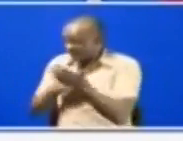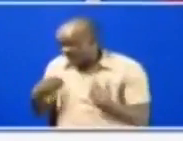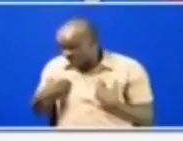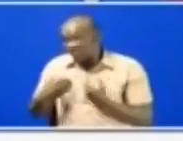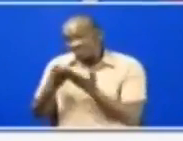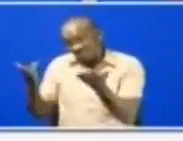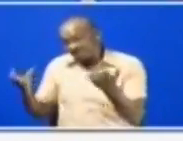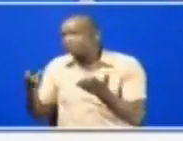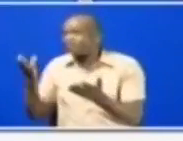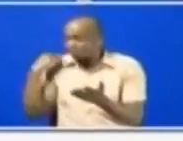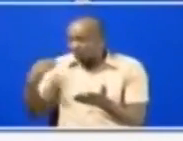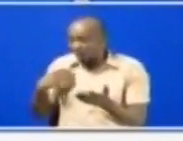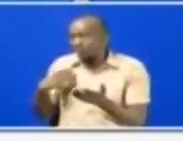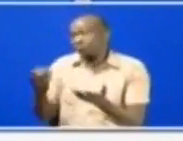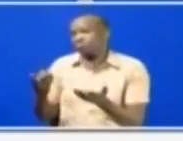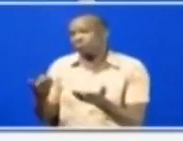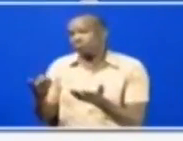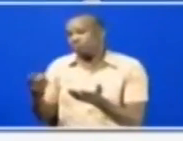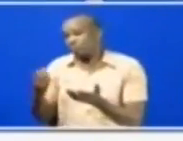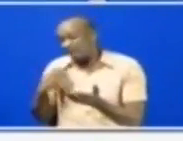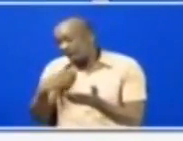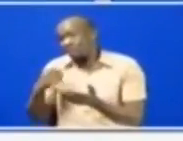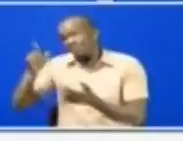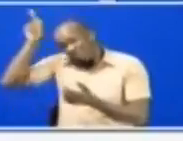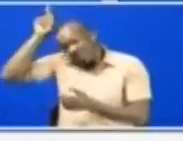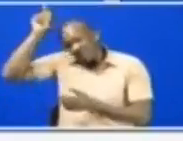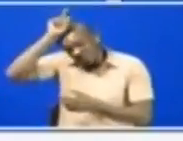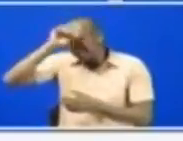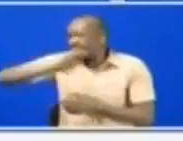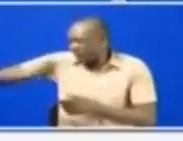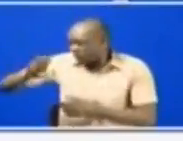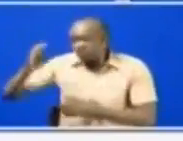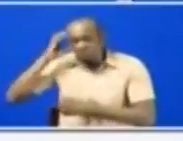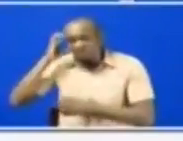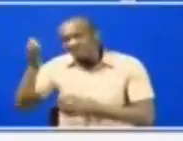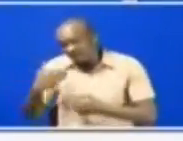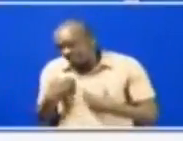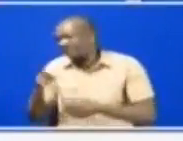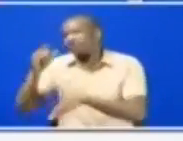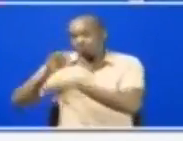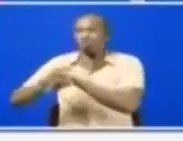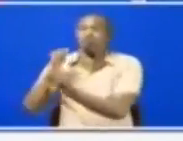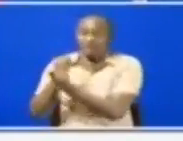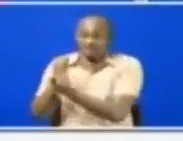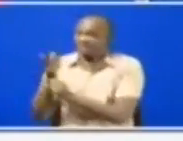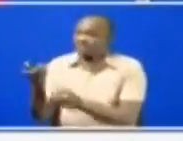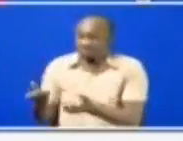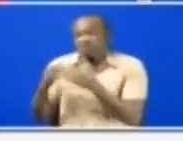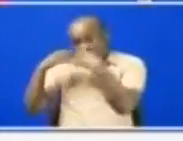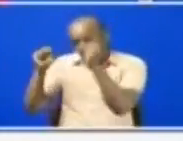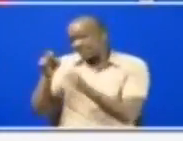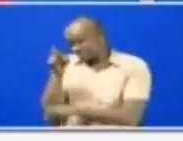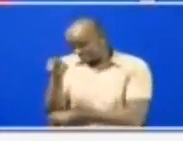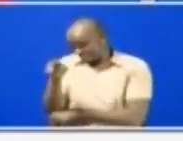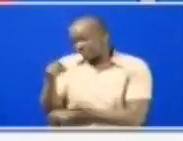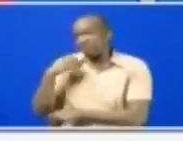vitu tulikuwa tuoni vitu kama coaching courses zile zimepelekwa mashinani kwa makaunti. Tunasema ni kazi njema kwa President Nick Mwendwa